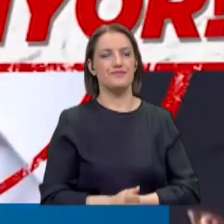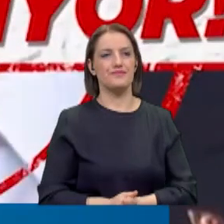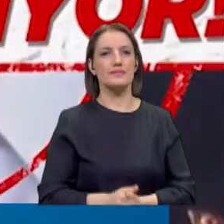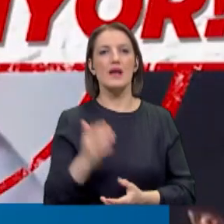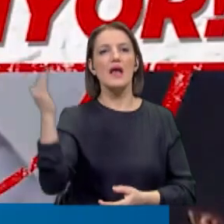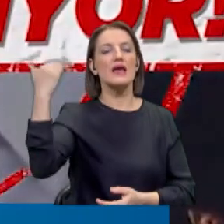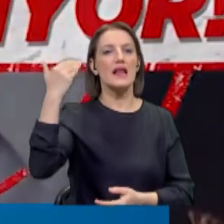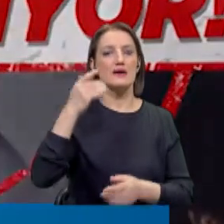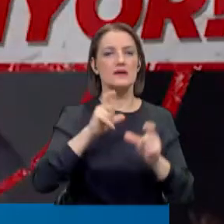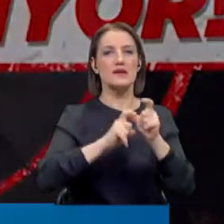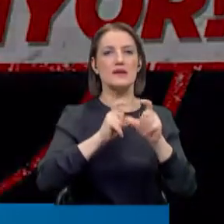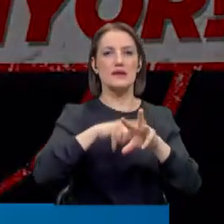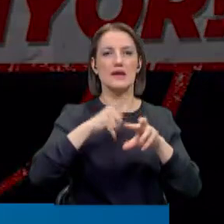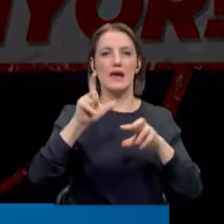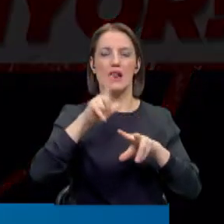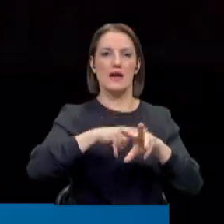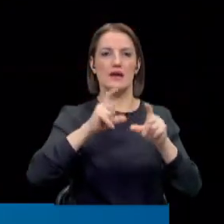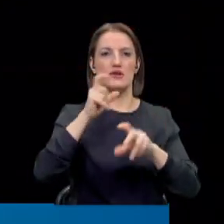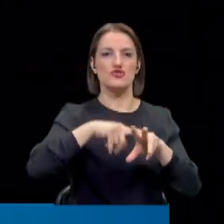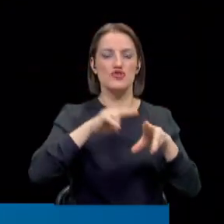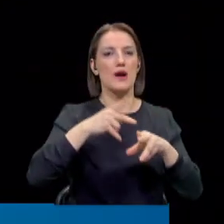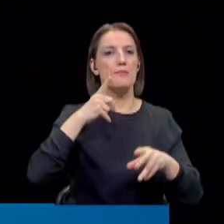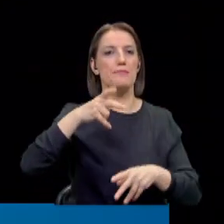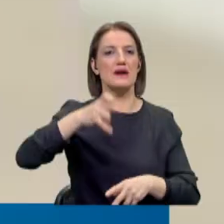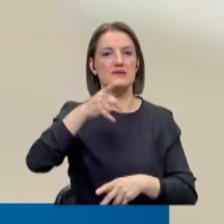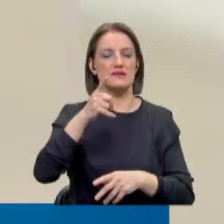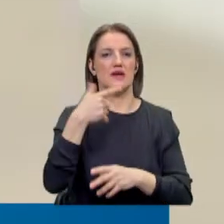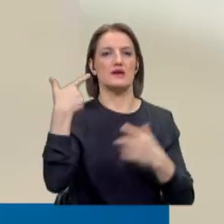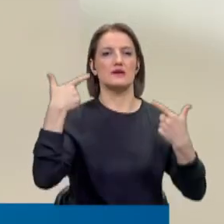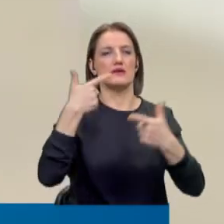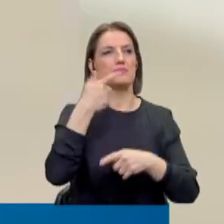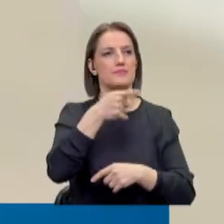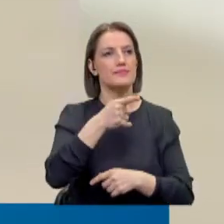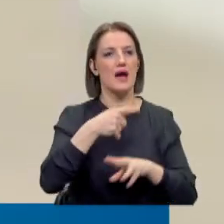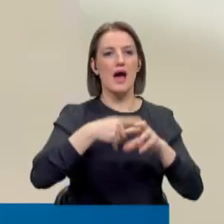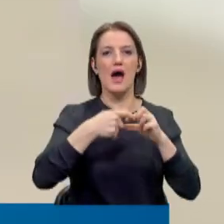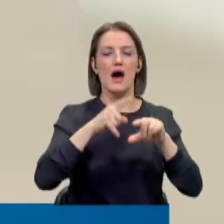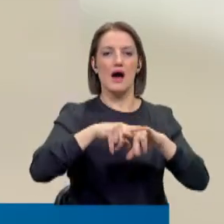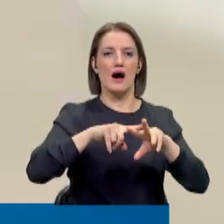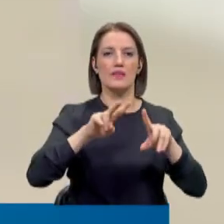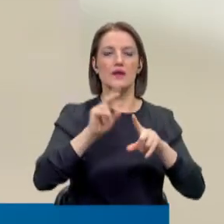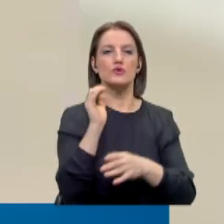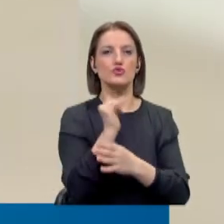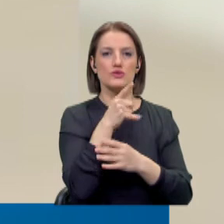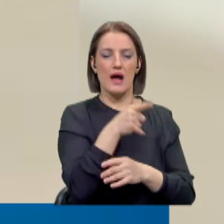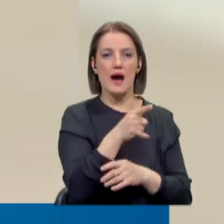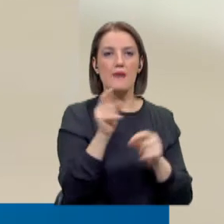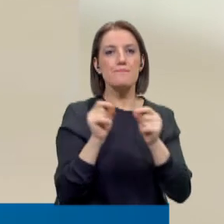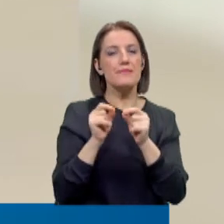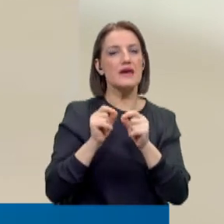gelecek Partisi Soylu imalı bir klip ve gösterdi tepkisini iyi Parti'den Erhan Usta Bekir Bozdağ'ın